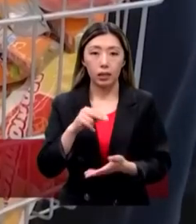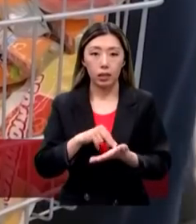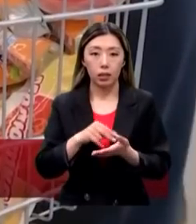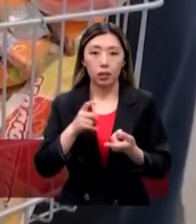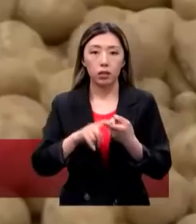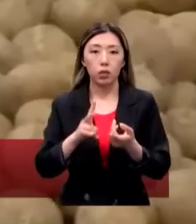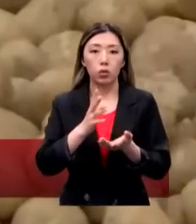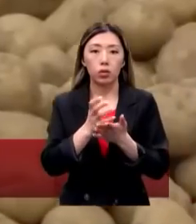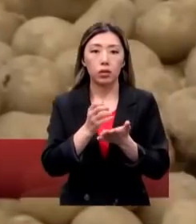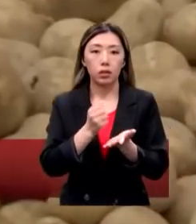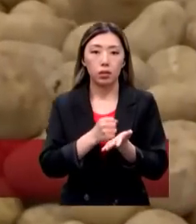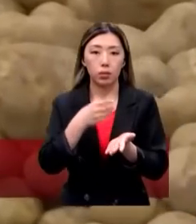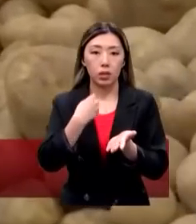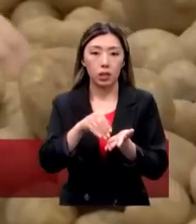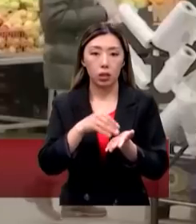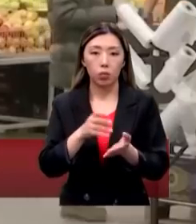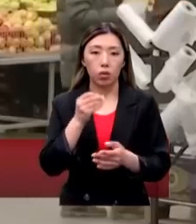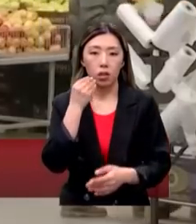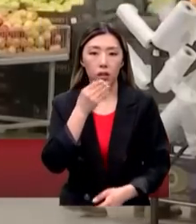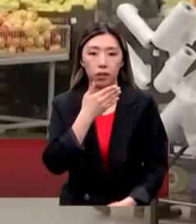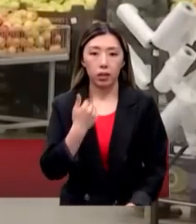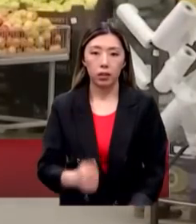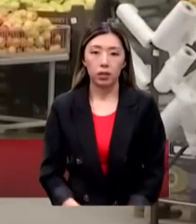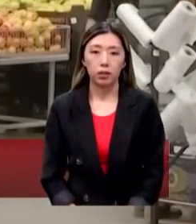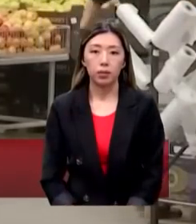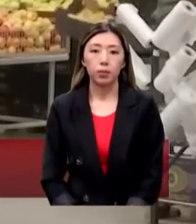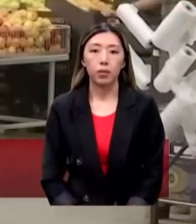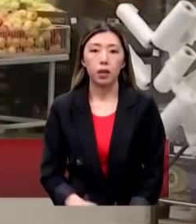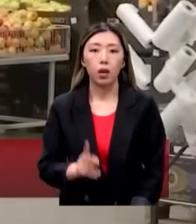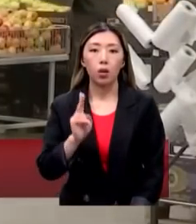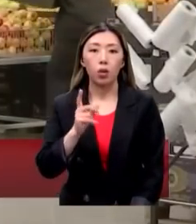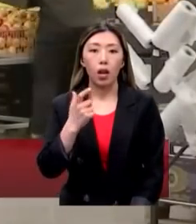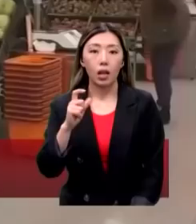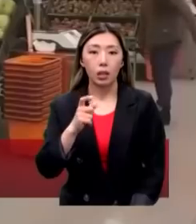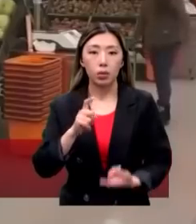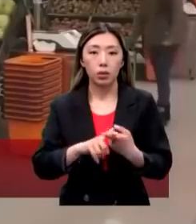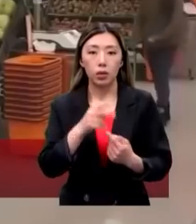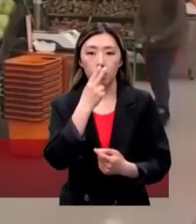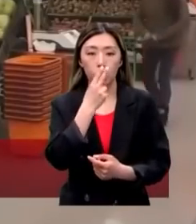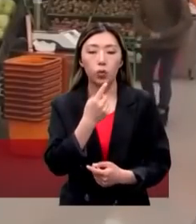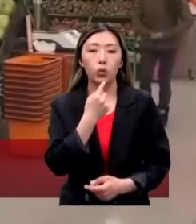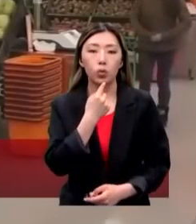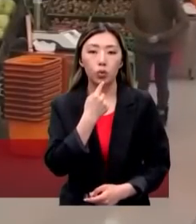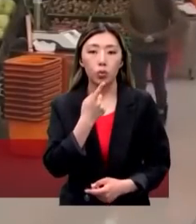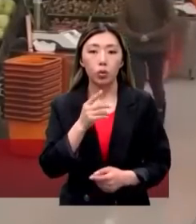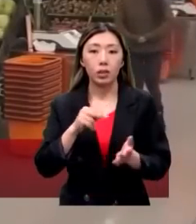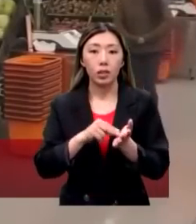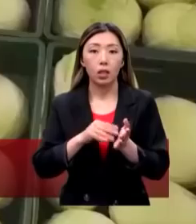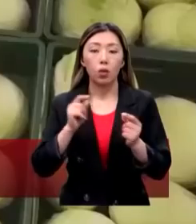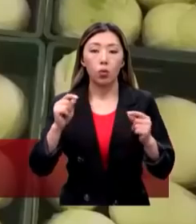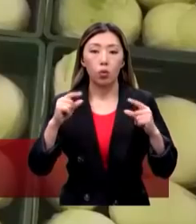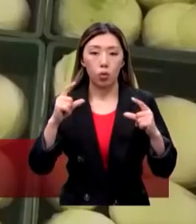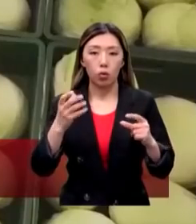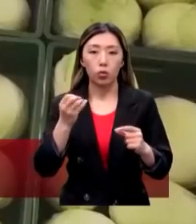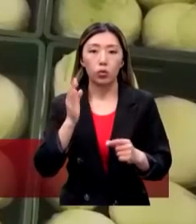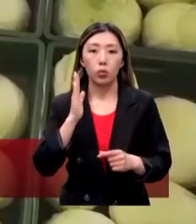форвардный закуп – также применяется неэффективно. Прогнозы экономистов пессимистичны. Рост цен не только продолжится. При